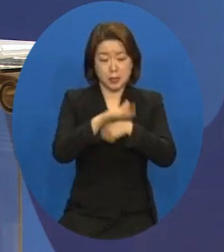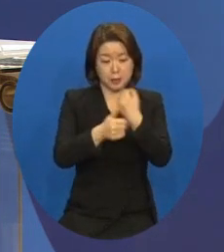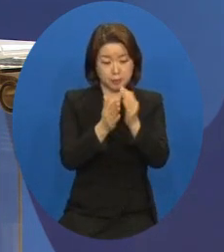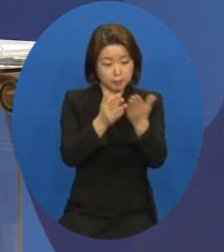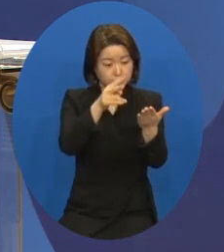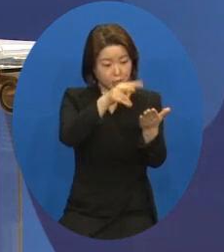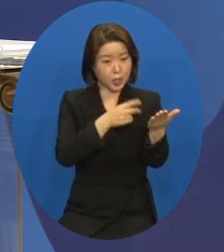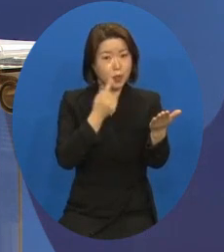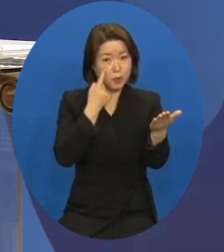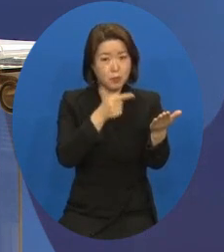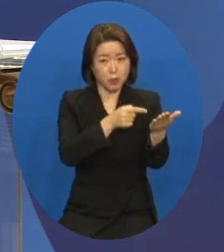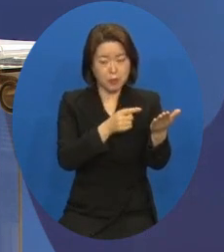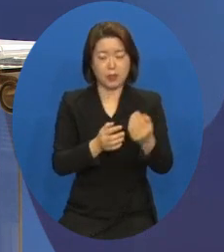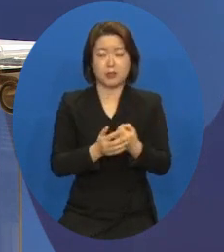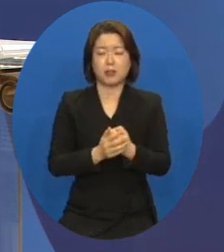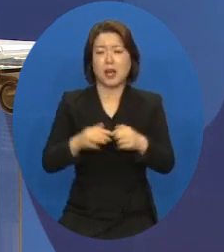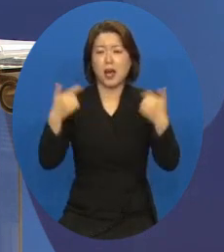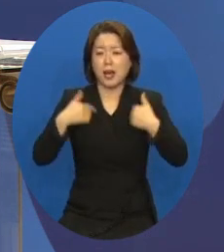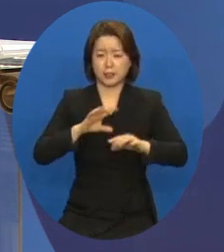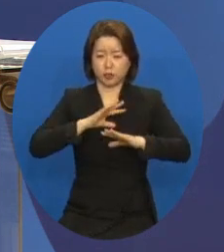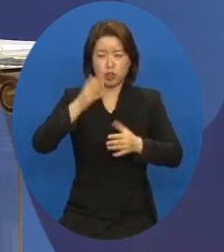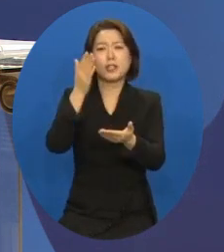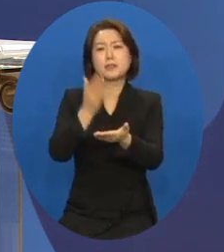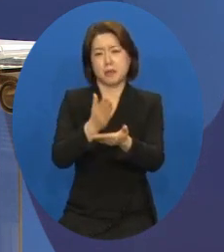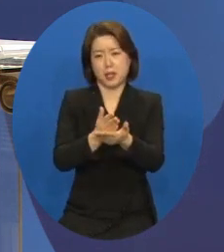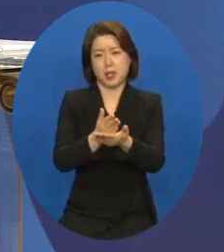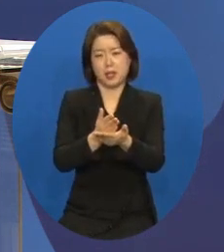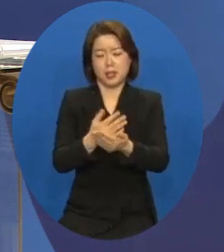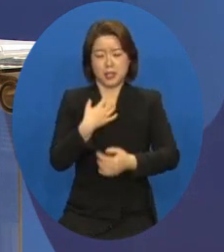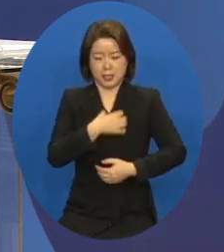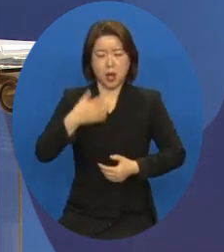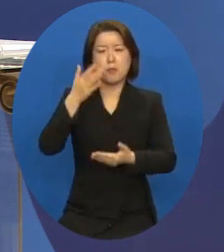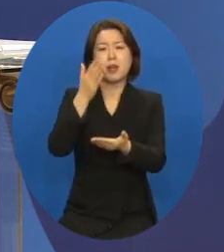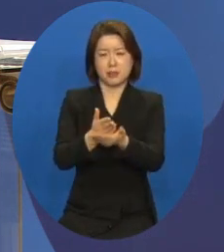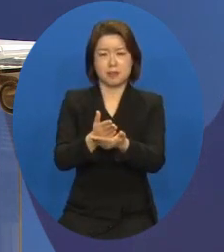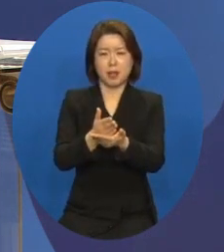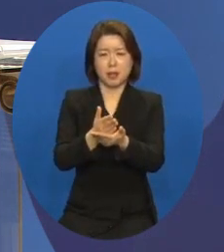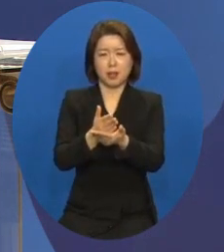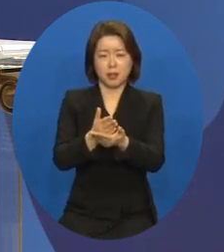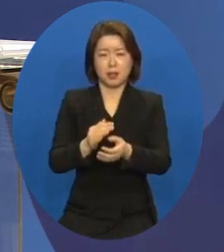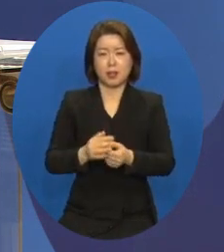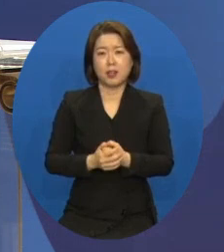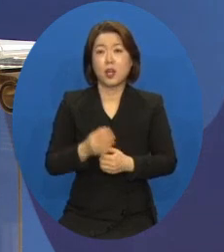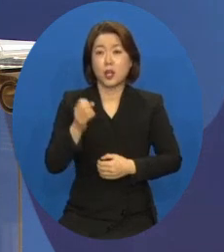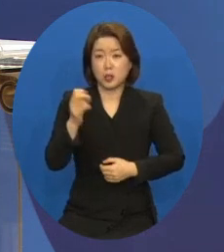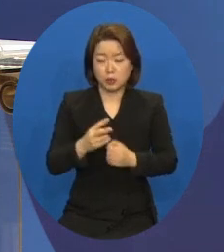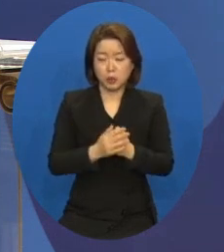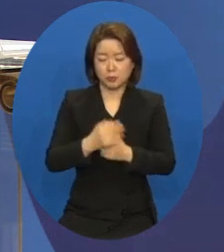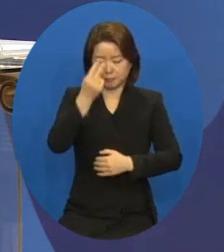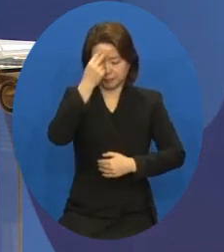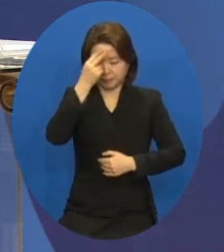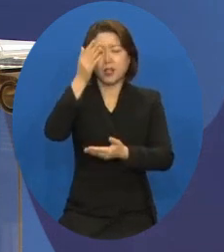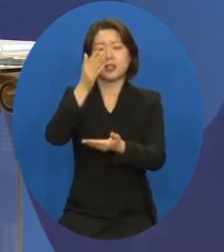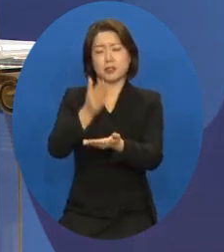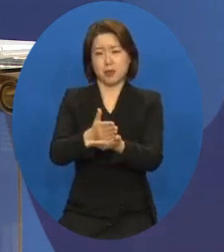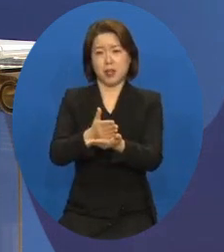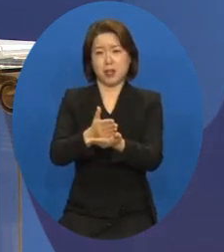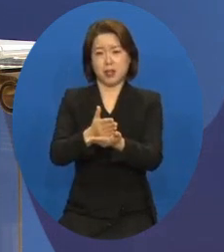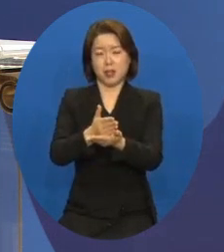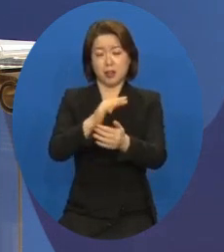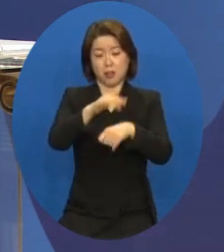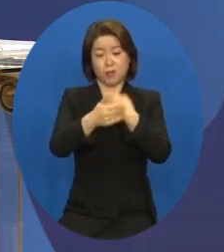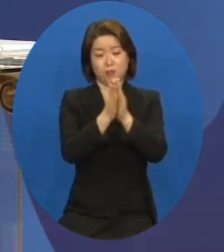항상 두려워하지 말라 염려하지 마라 그리고 근심하지 마라 하고